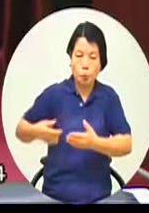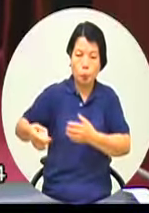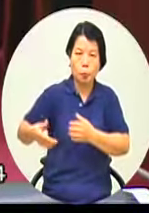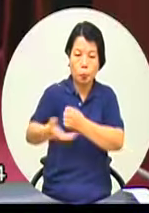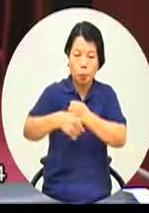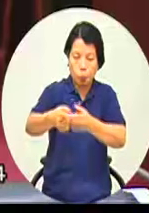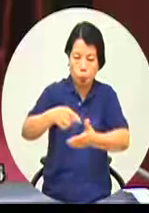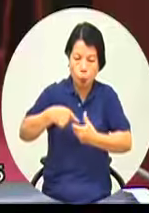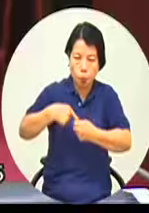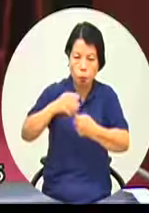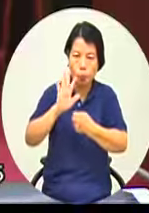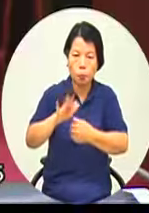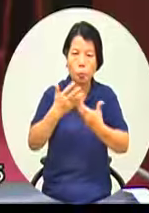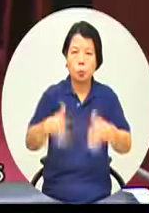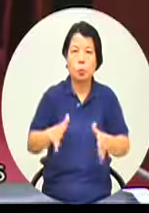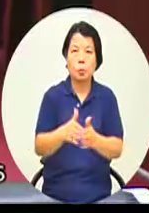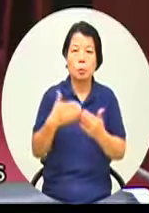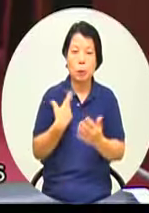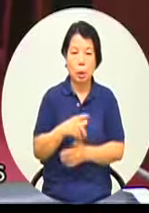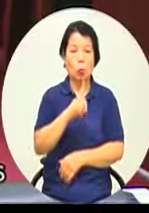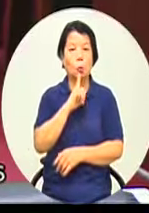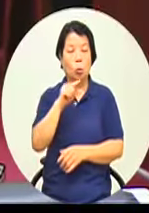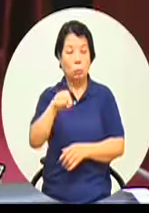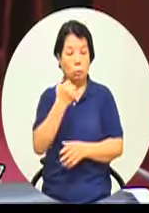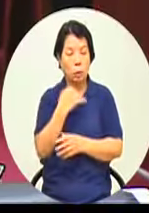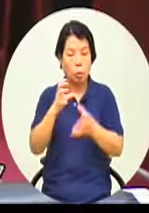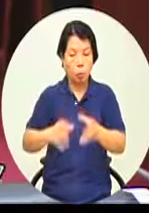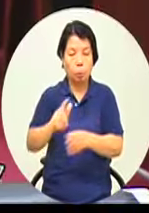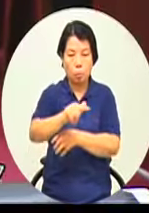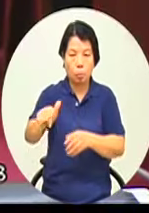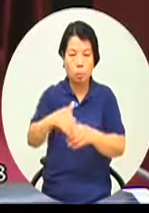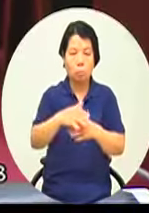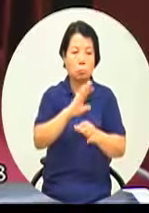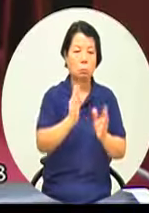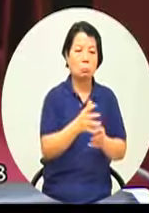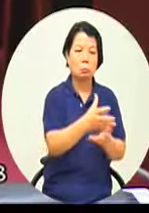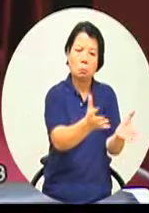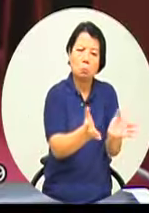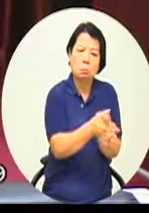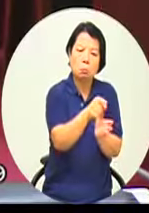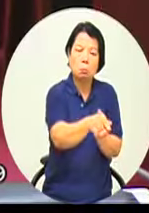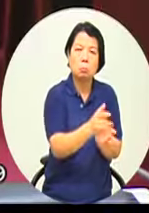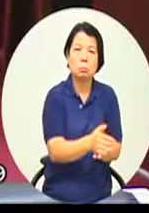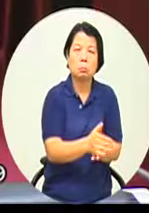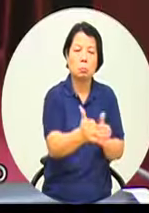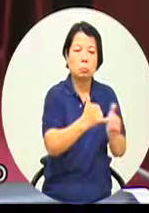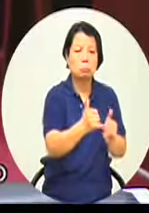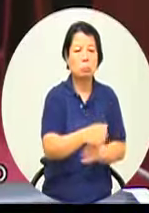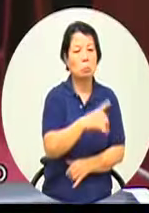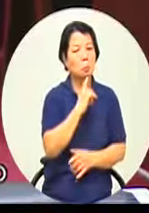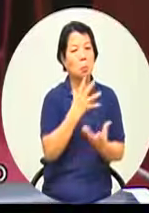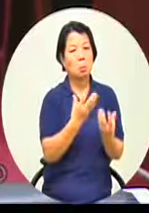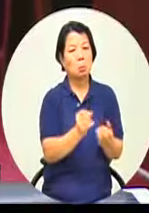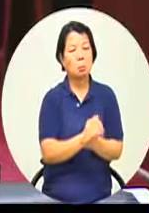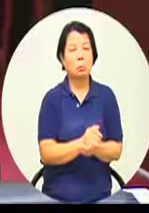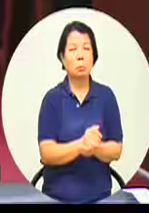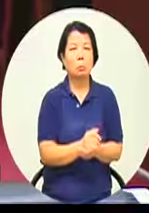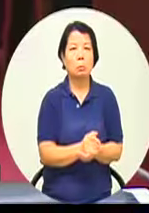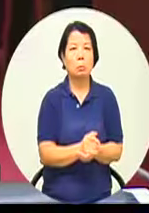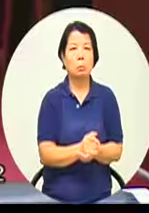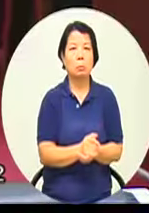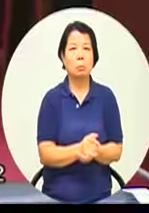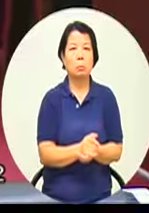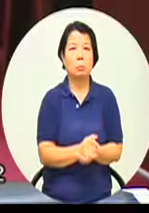雄厚啊，因为他有很好的一个设施嘛，但是有些农民他没这种财力，没这种背景，你要叫他怎样？所以局